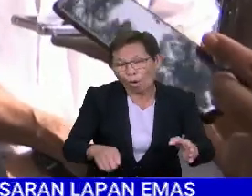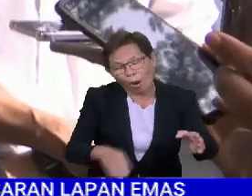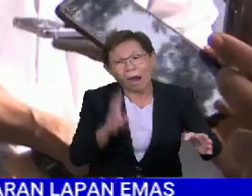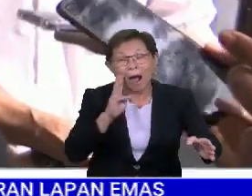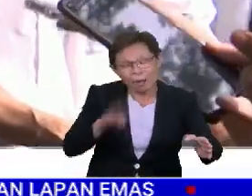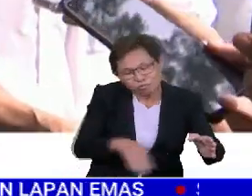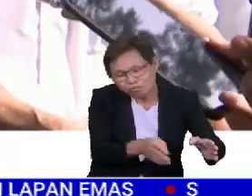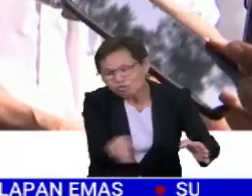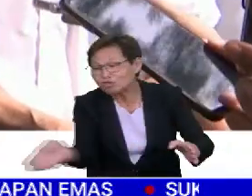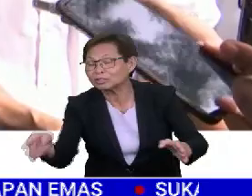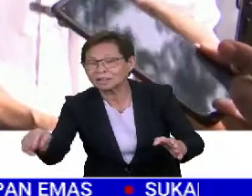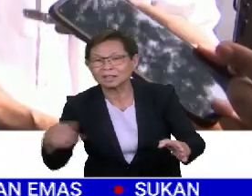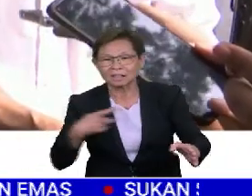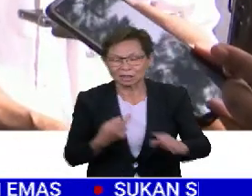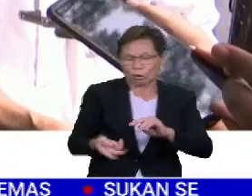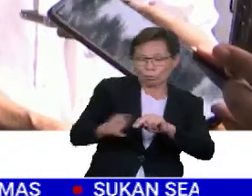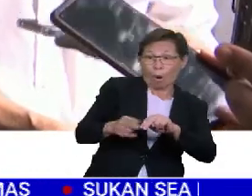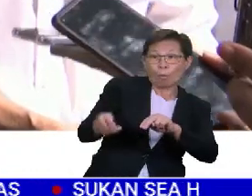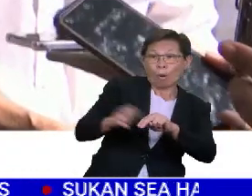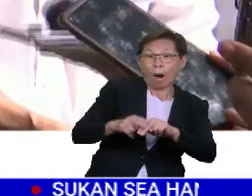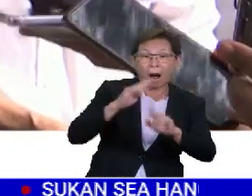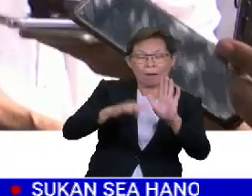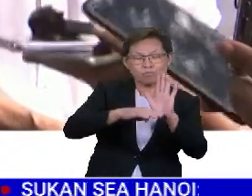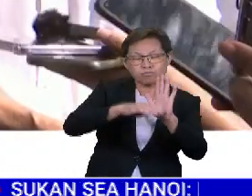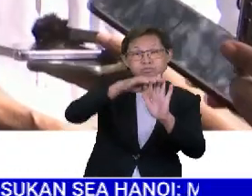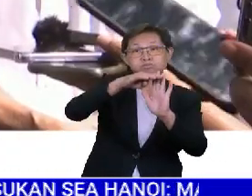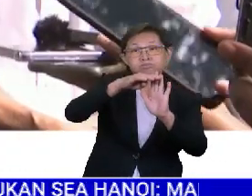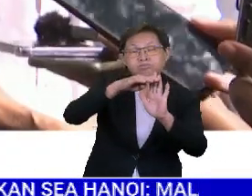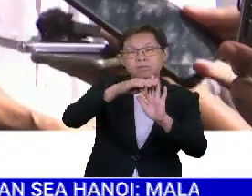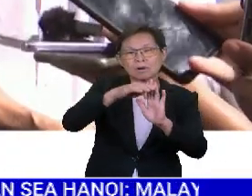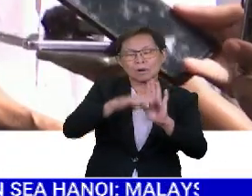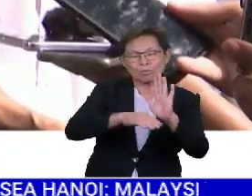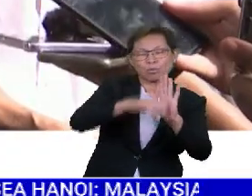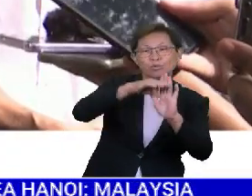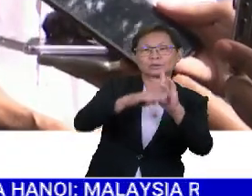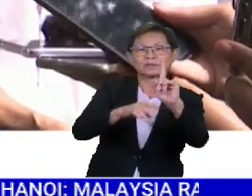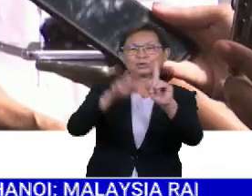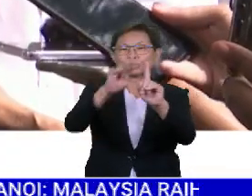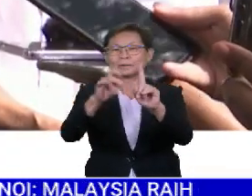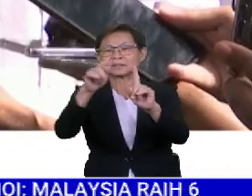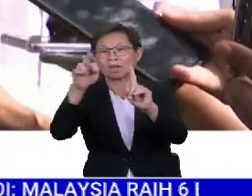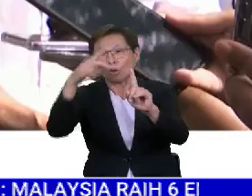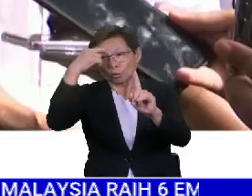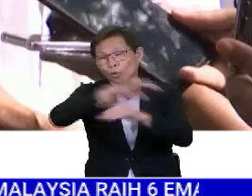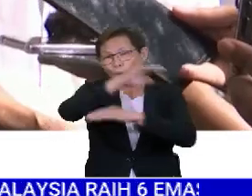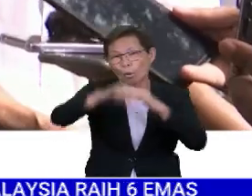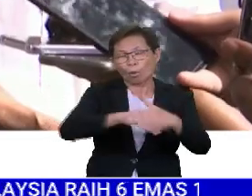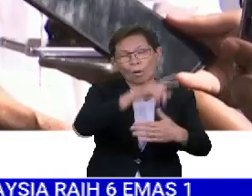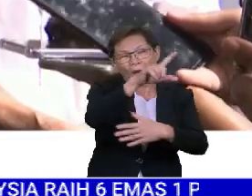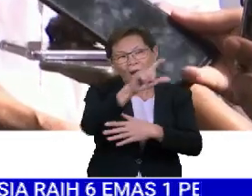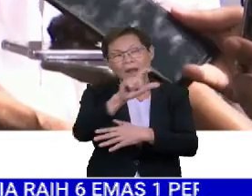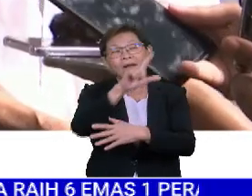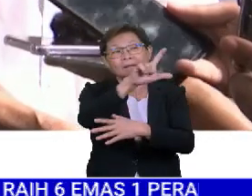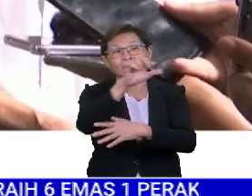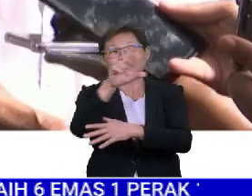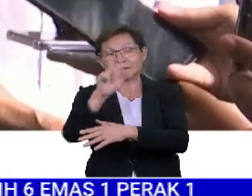lagi peningkatan paras air daripada yang ada sekarang ni, meningkat 1 meter saja lagi untuk semua LRA ini dapat beroperasi